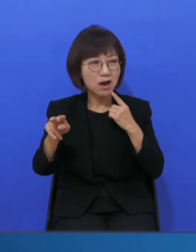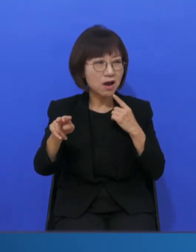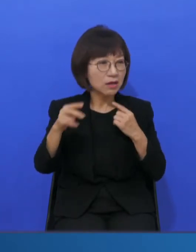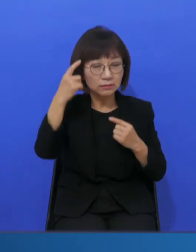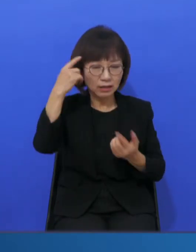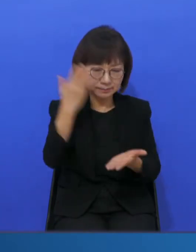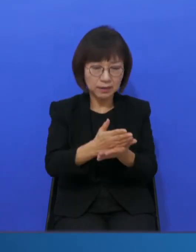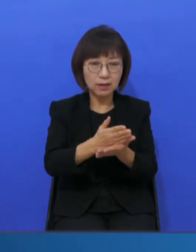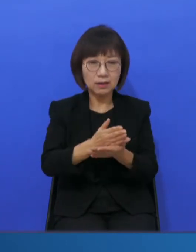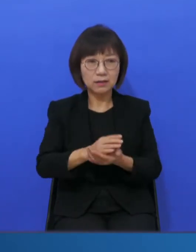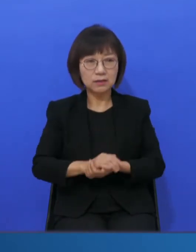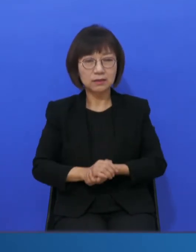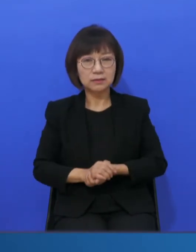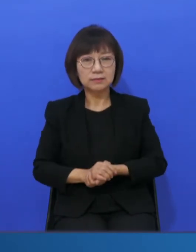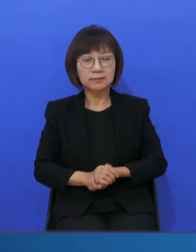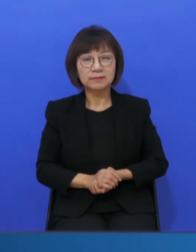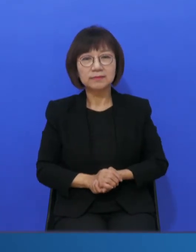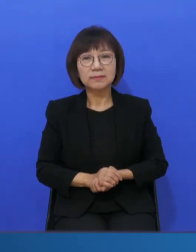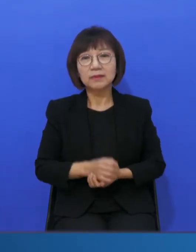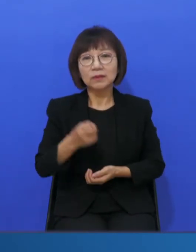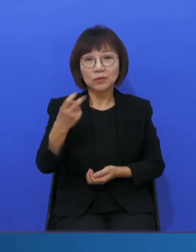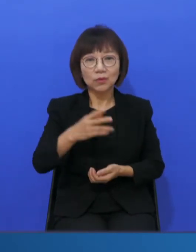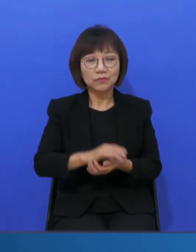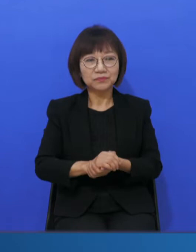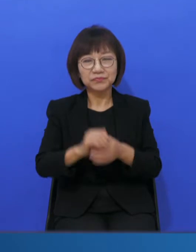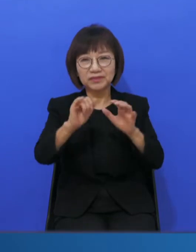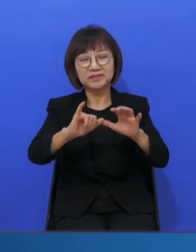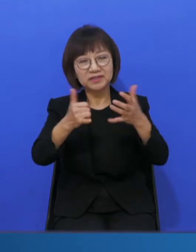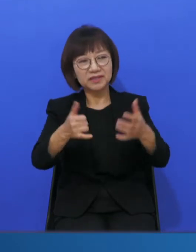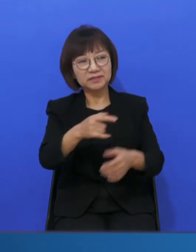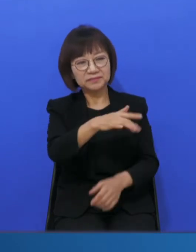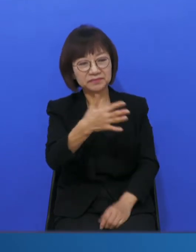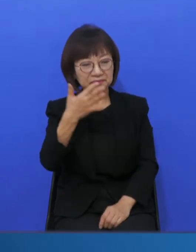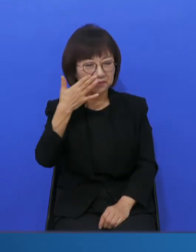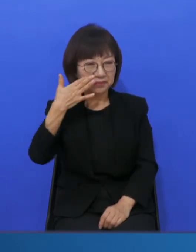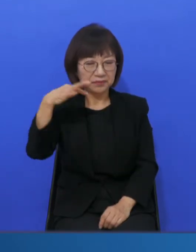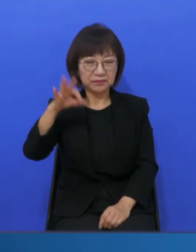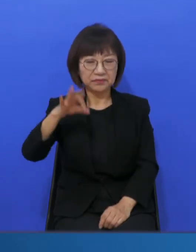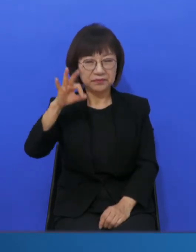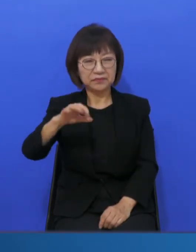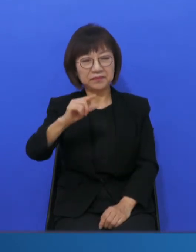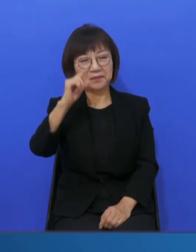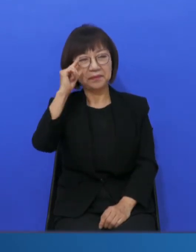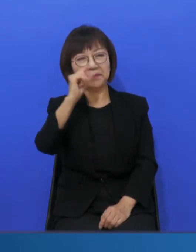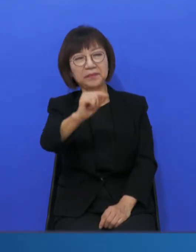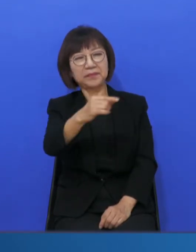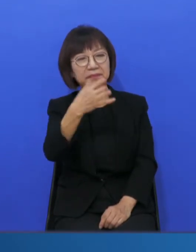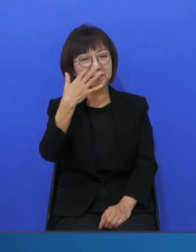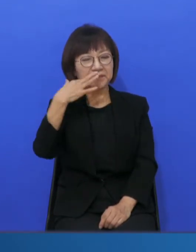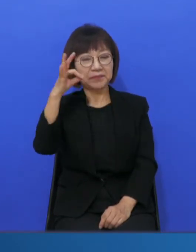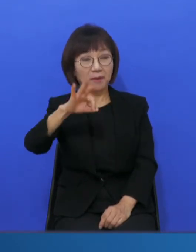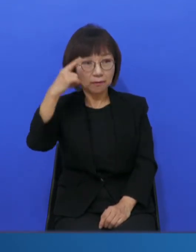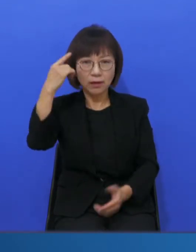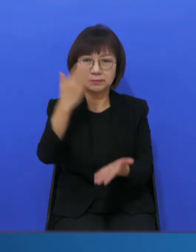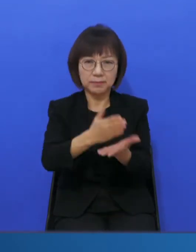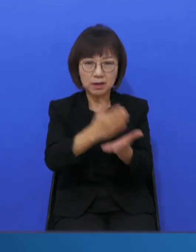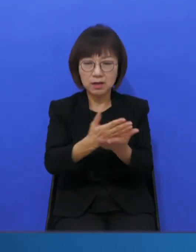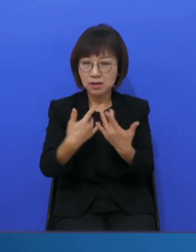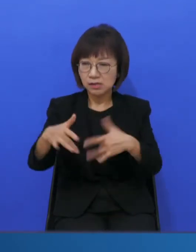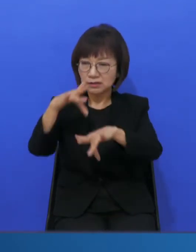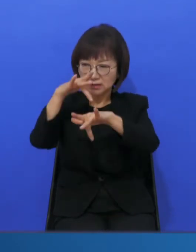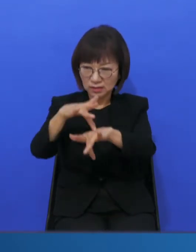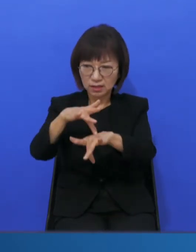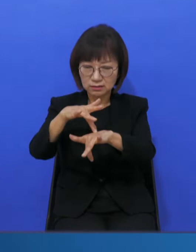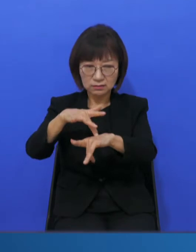of it because it's incorrect. 또 세상 우습게도 보지 마라. Also, don't look at the world lightly 사단이 지배하고 있습니다. because Satan is seizing 그 세 it.